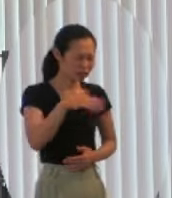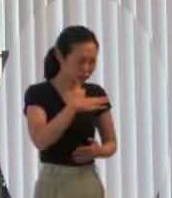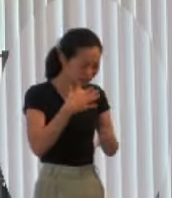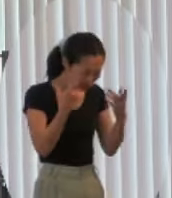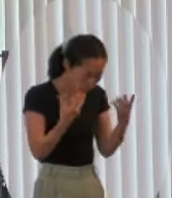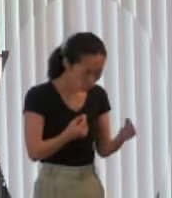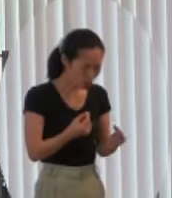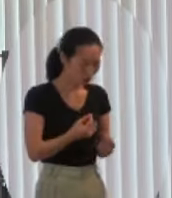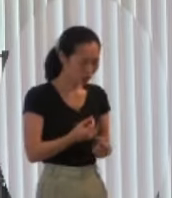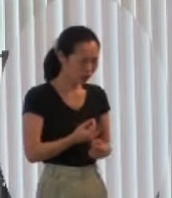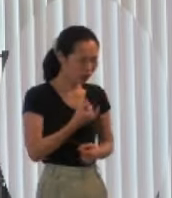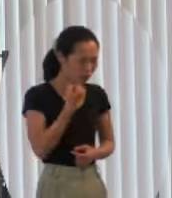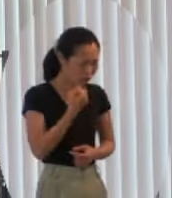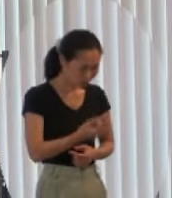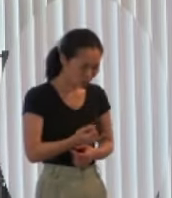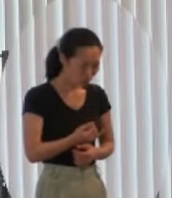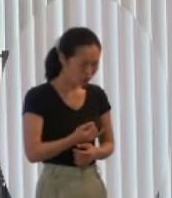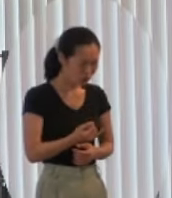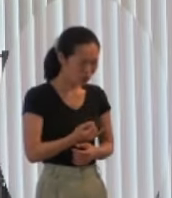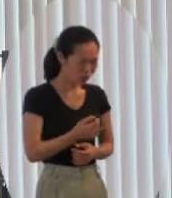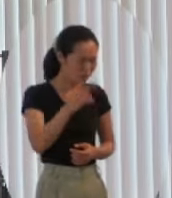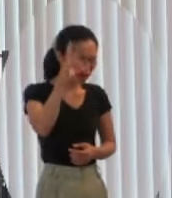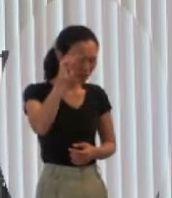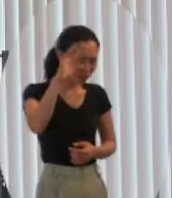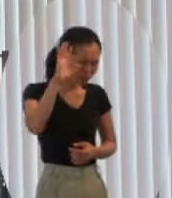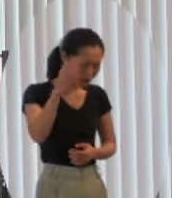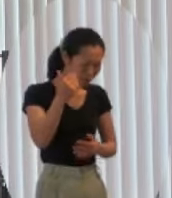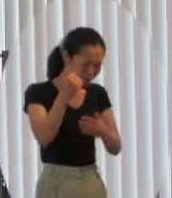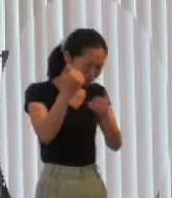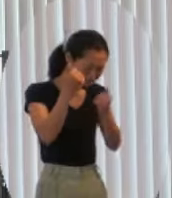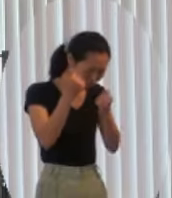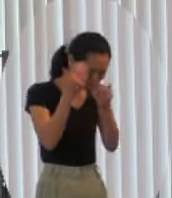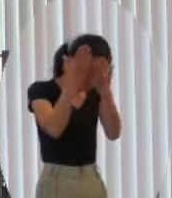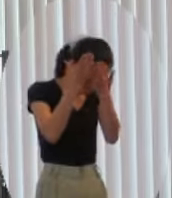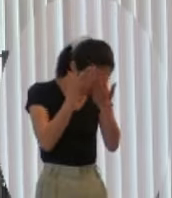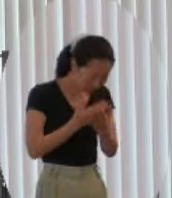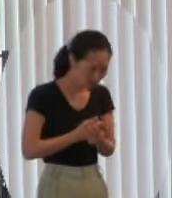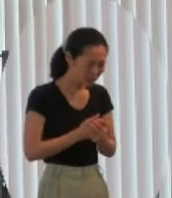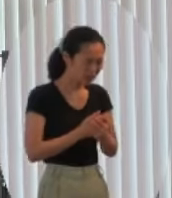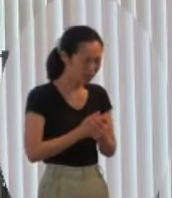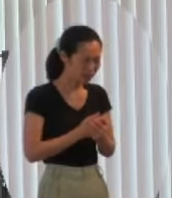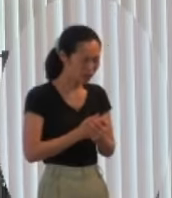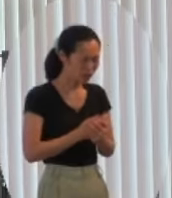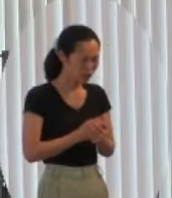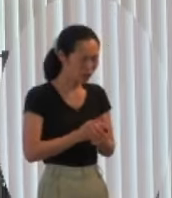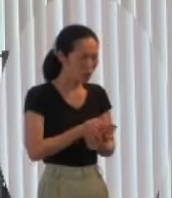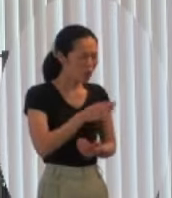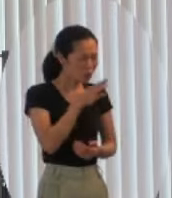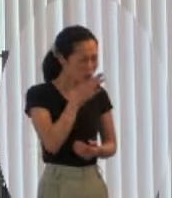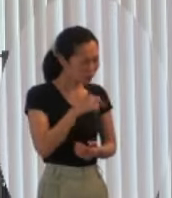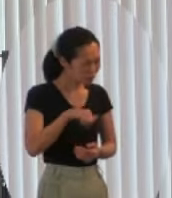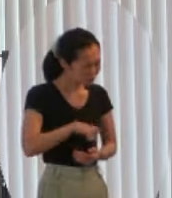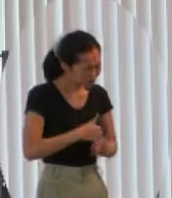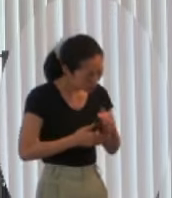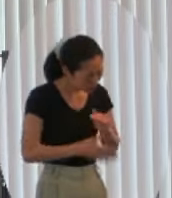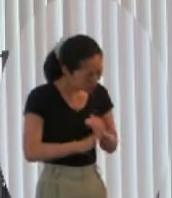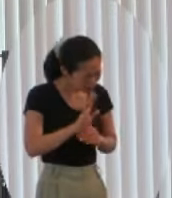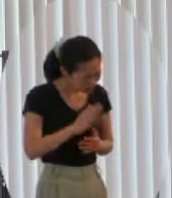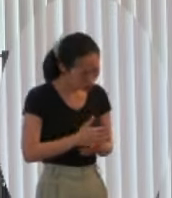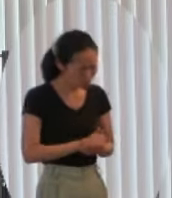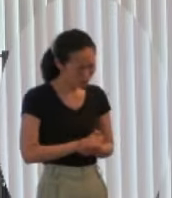許せないことはありません。許せない理由はどこにもありません。